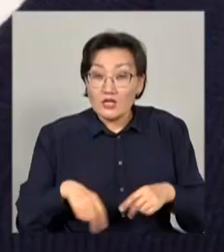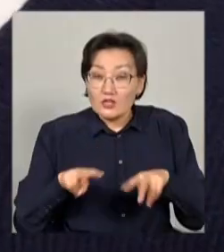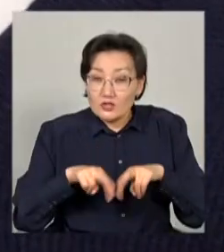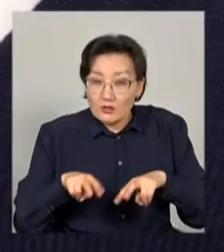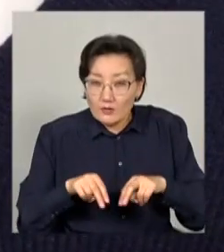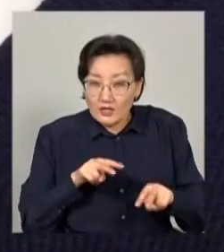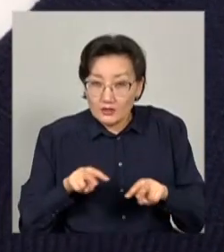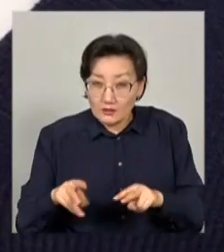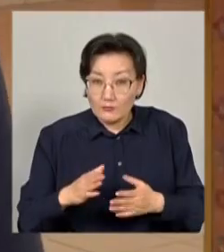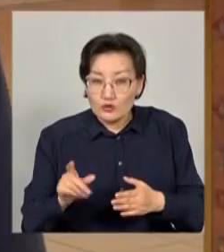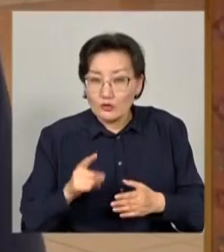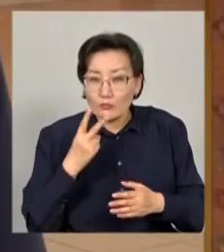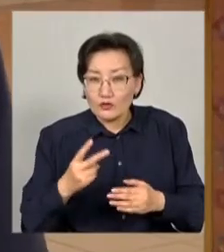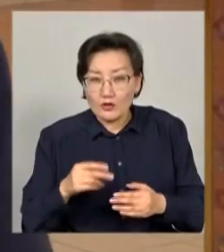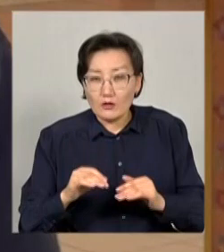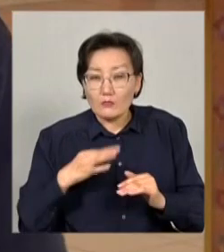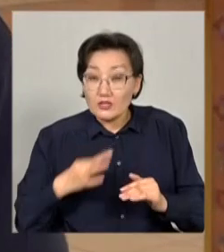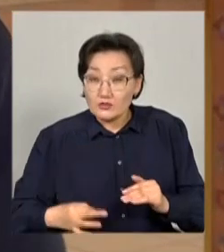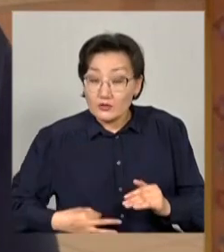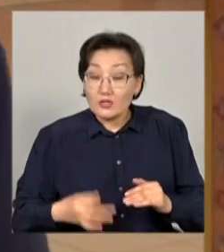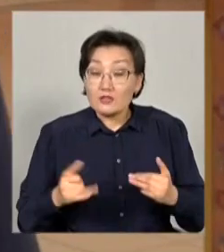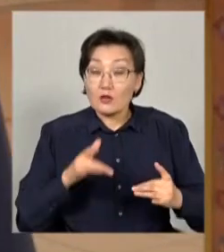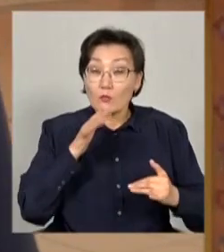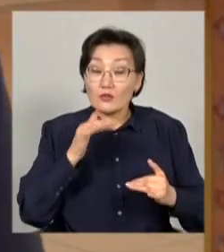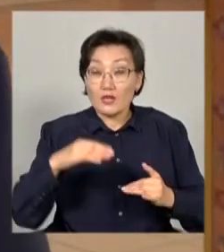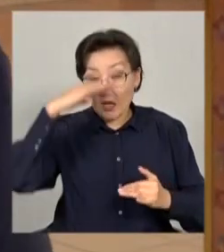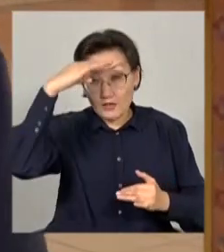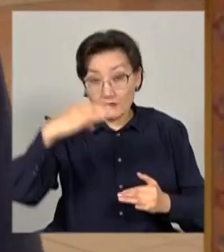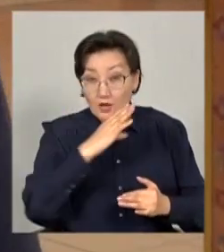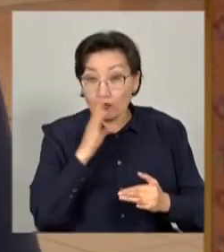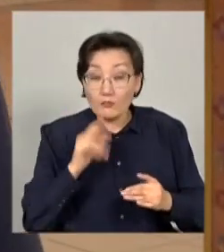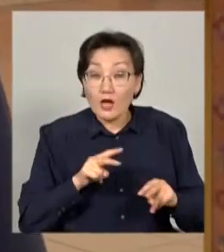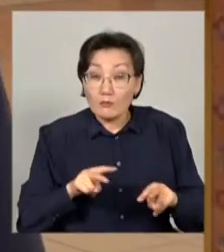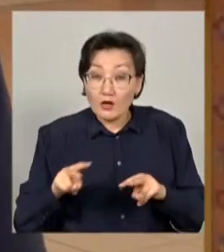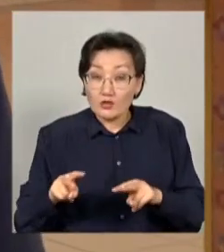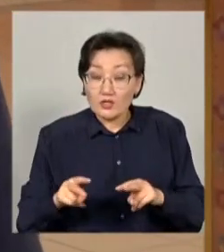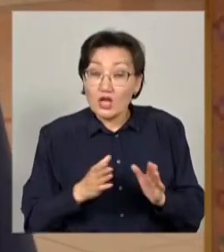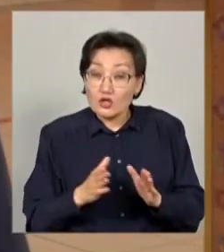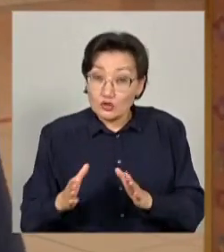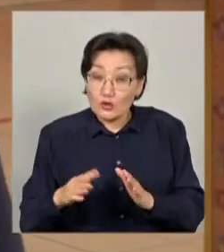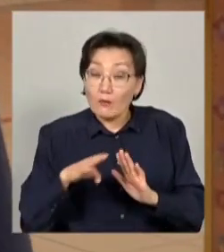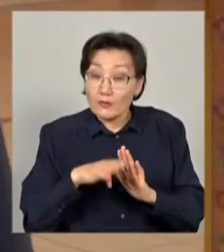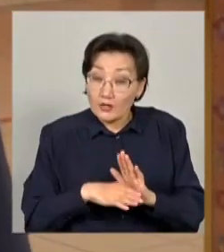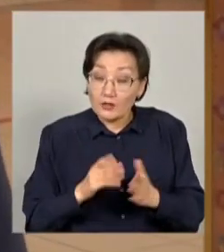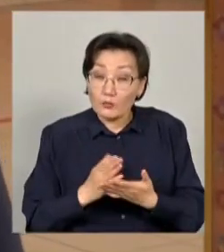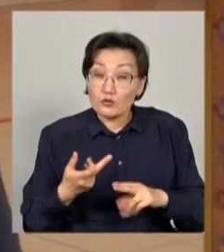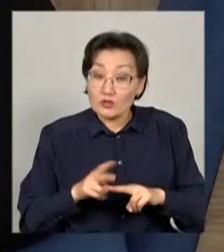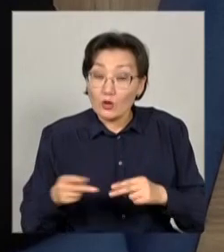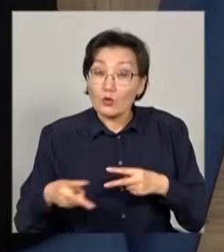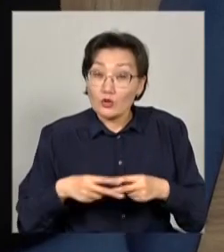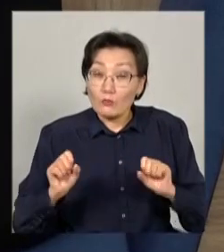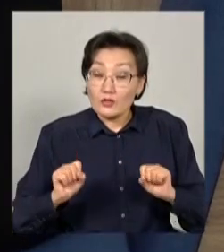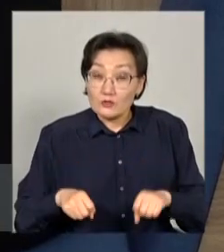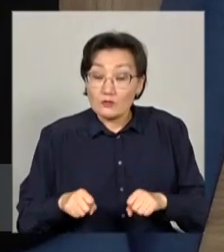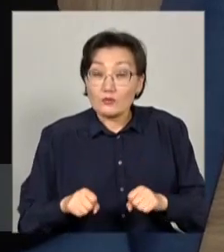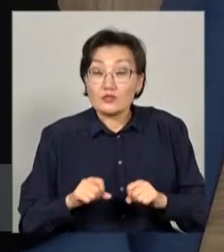біз қадағалап отырамыз. Немесе қазіргі таңда атана бақылау деген жүйелер жұмыс жасайды, солай қосып қоюға да болады.